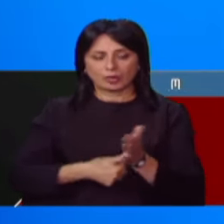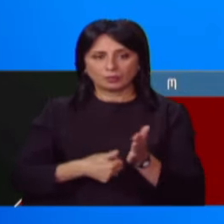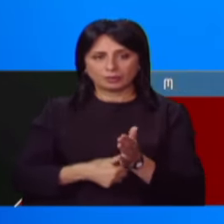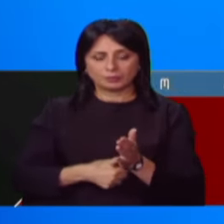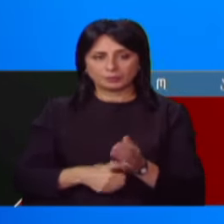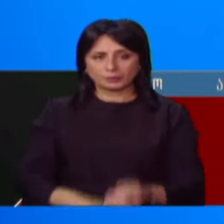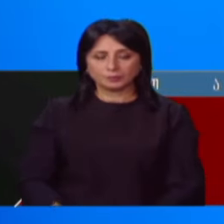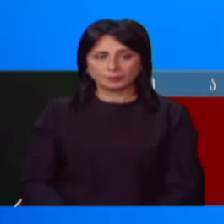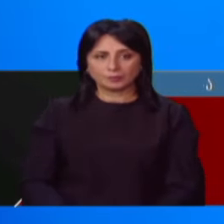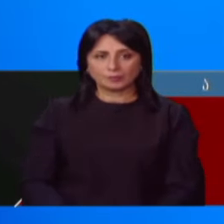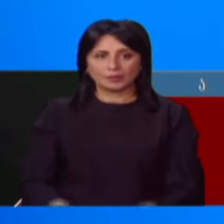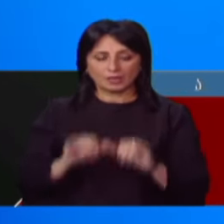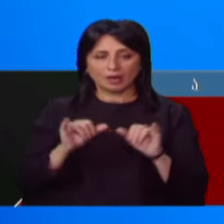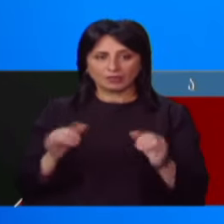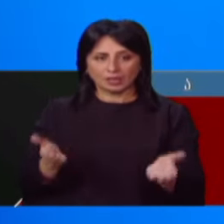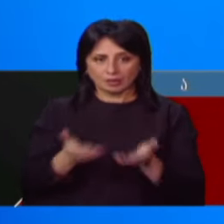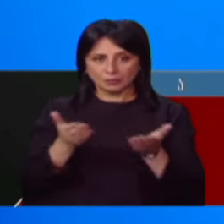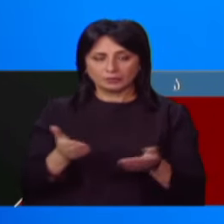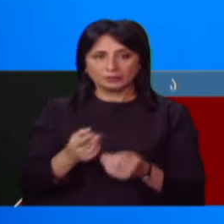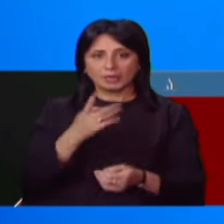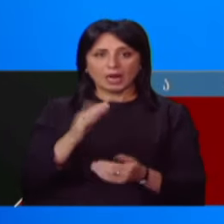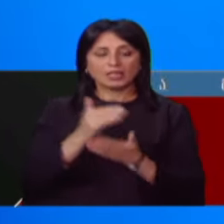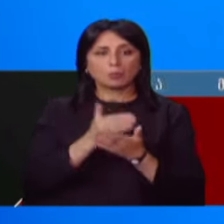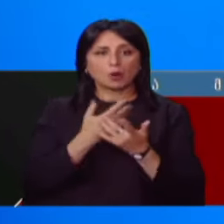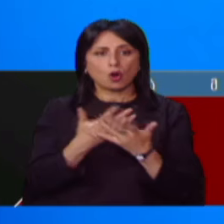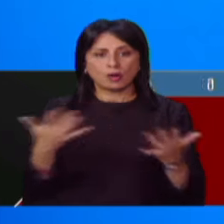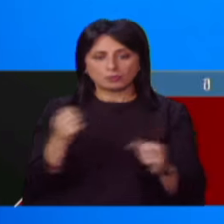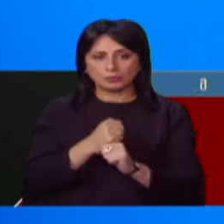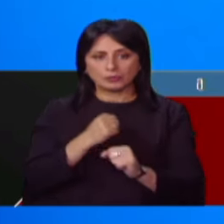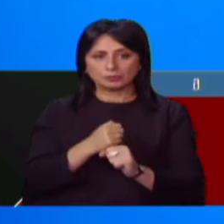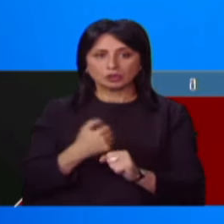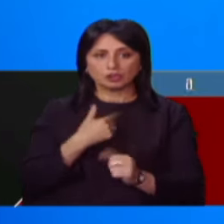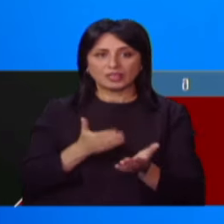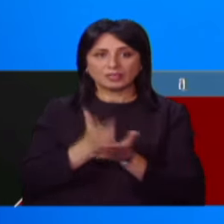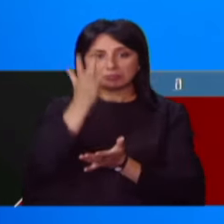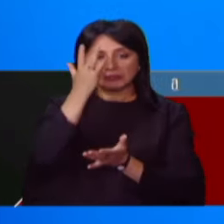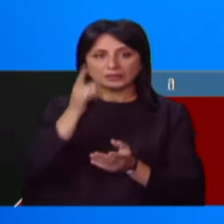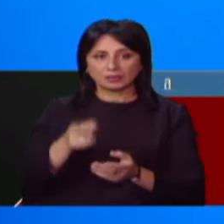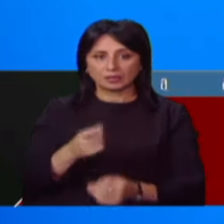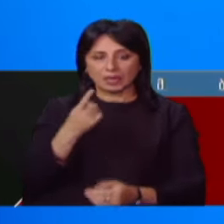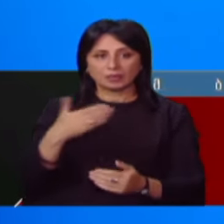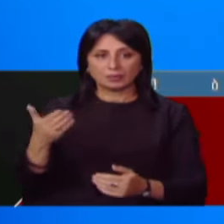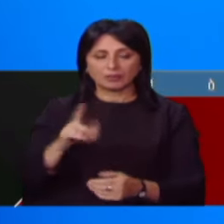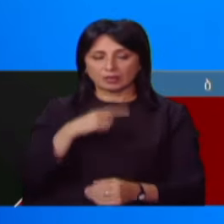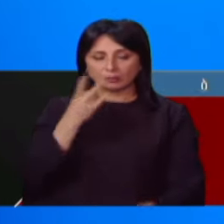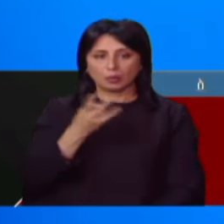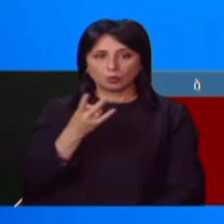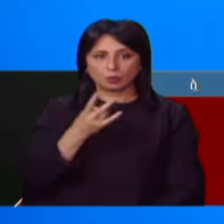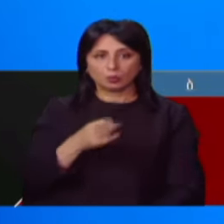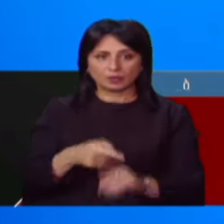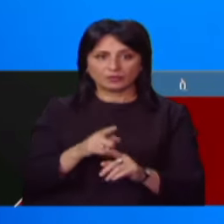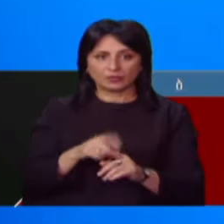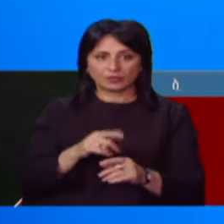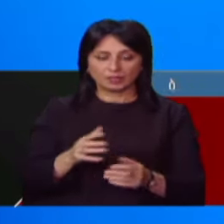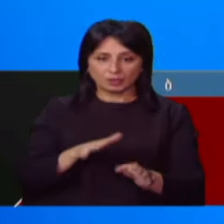დარგს განვითარებას და არაერთ პროგრამას ვახორციელებთ. ჩვენი მიზანია ერთის მხრივ, რა თქმა უნდა, რომ დაბინავდეს